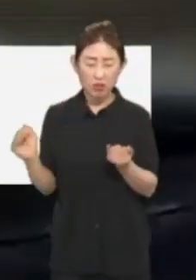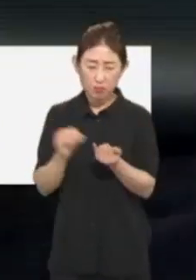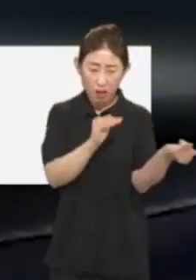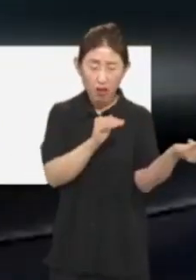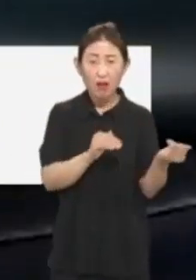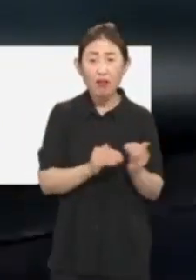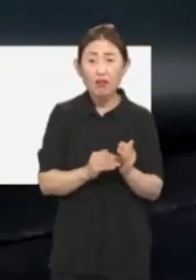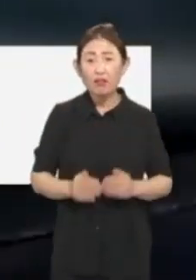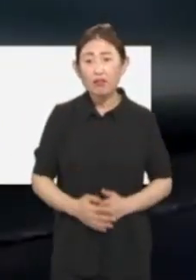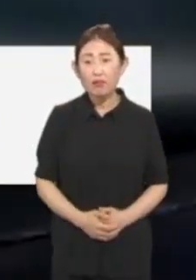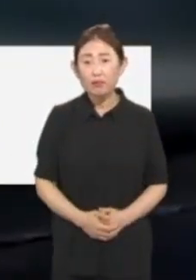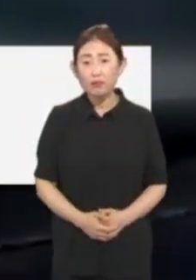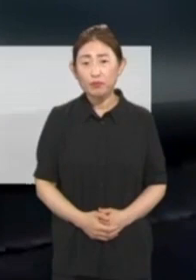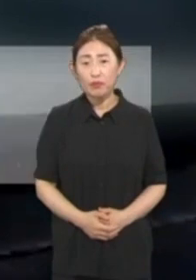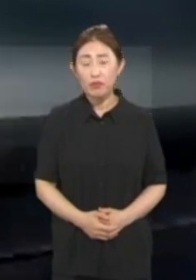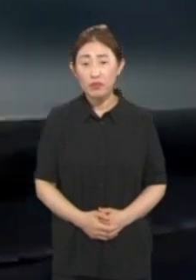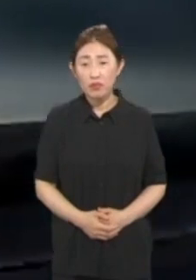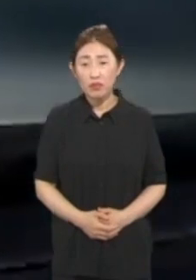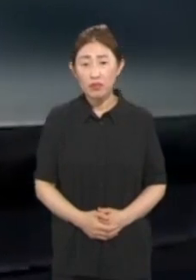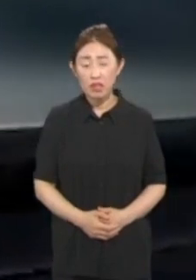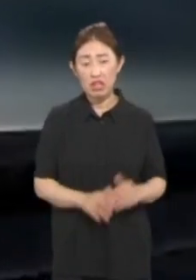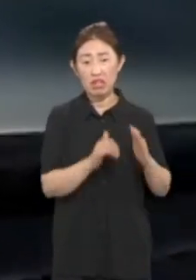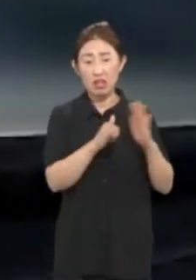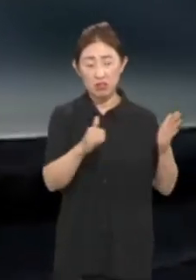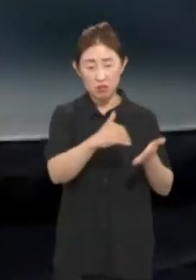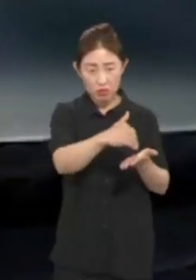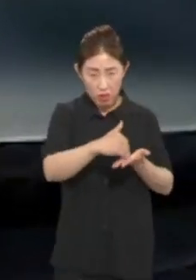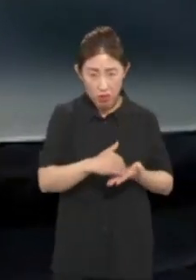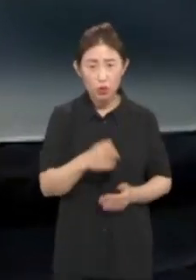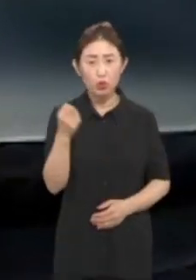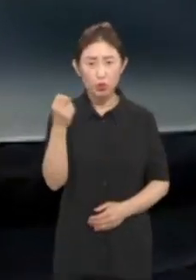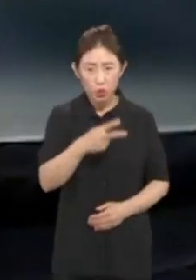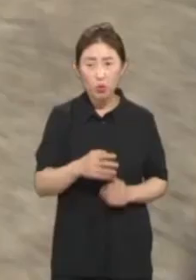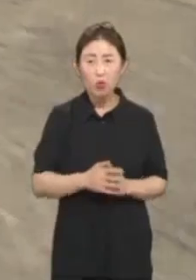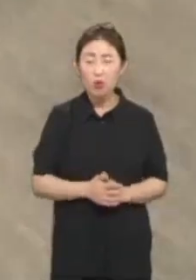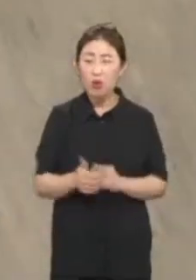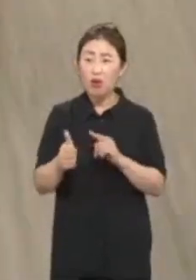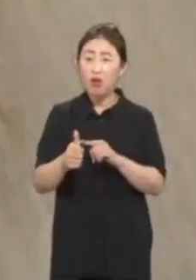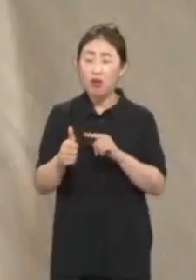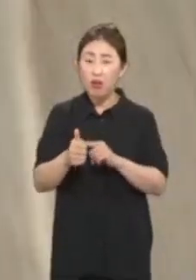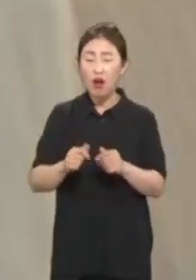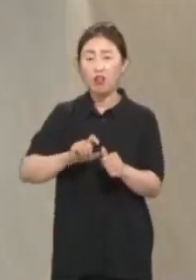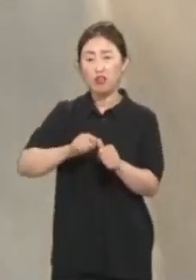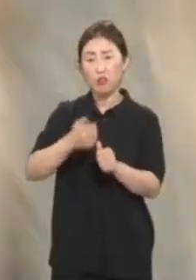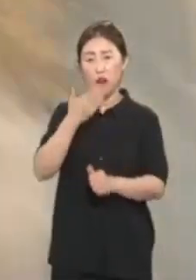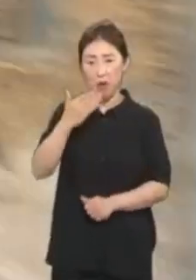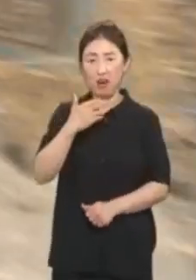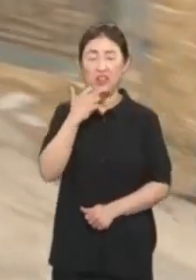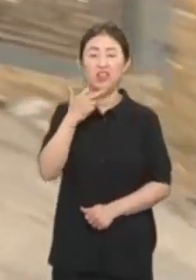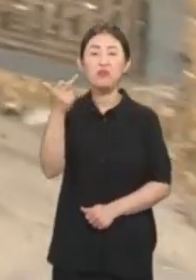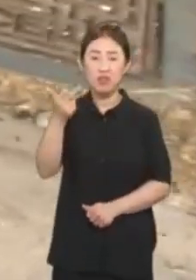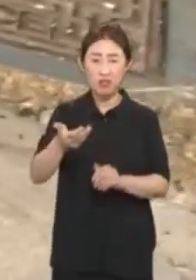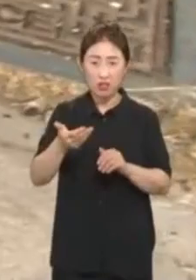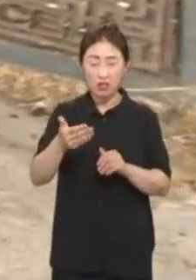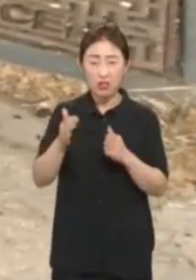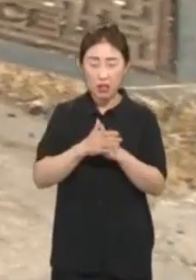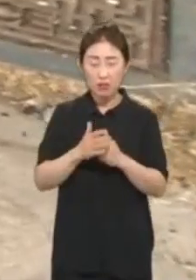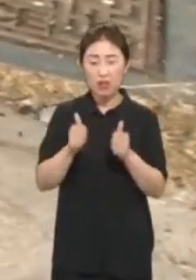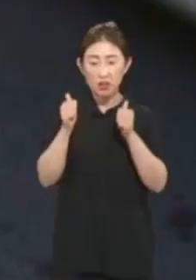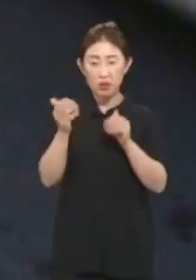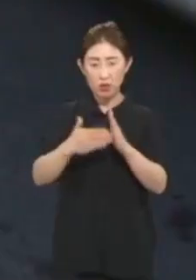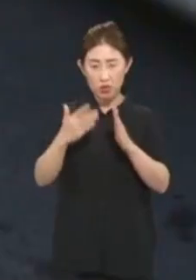혐의를 받고 있습니다 검찰은 피해자 유족의 의사 등을 고려했고 소년보호사건이 아닌 정식으로 기소했다고